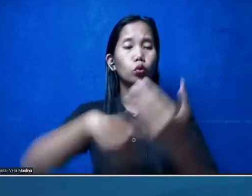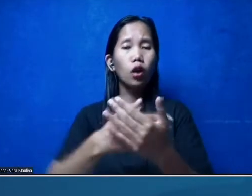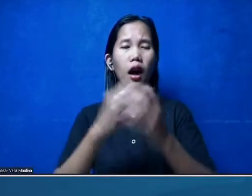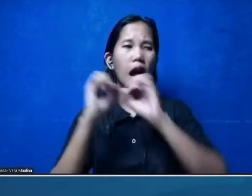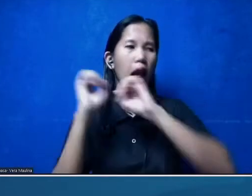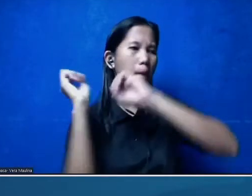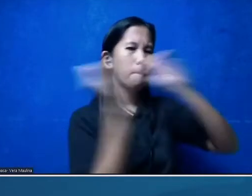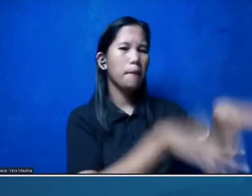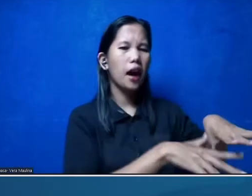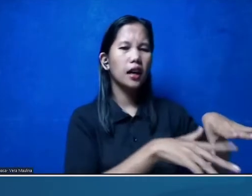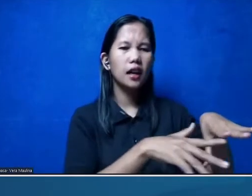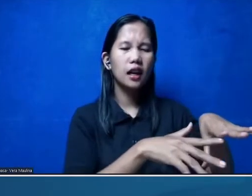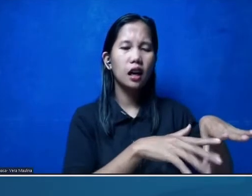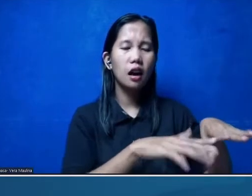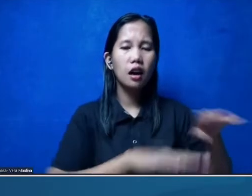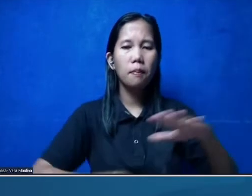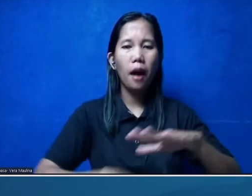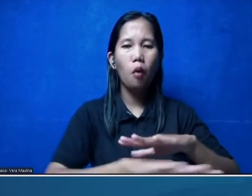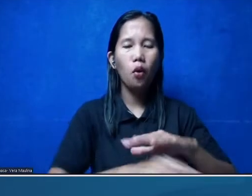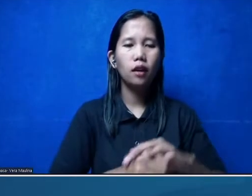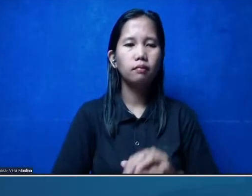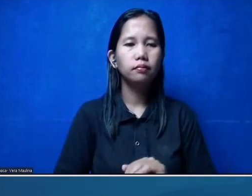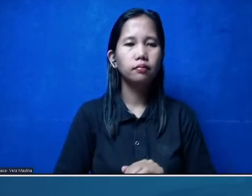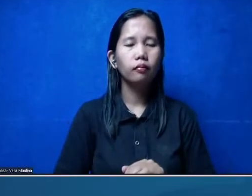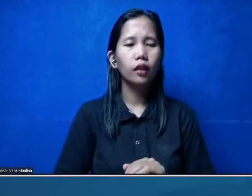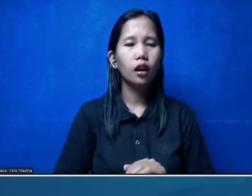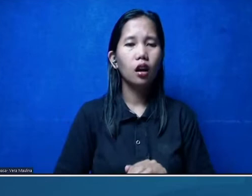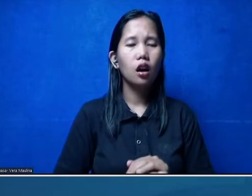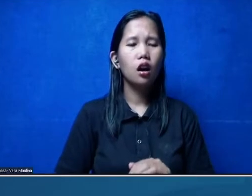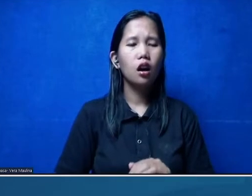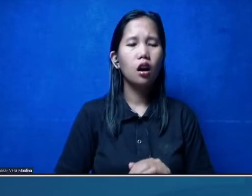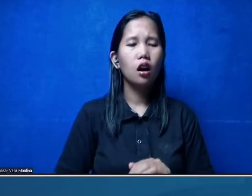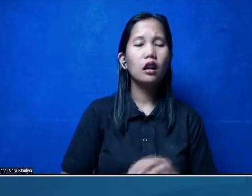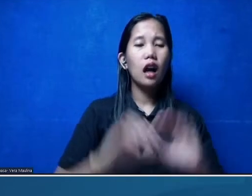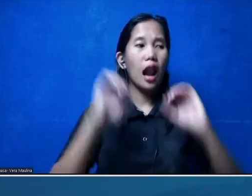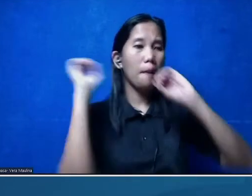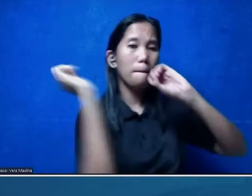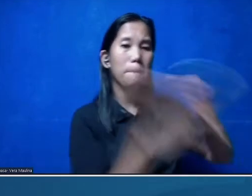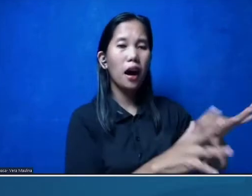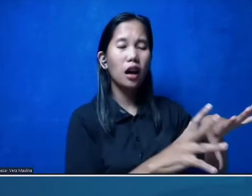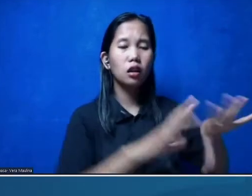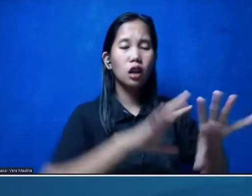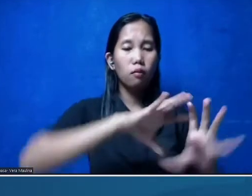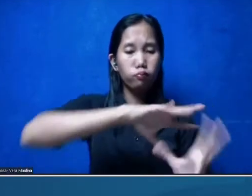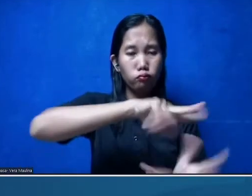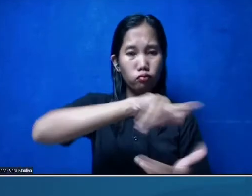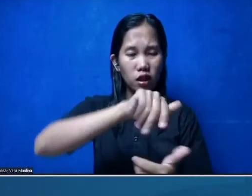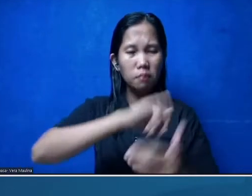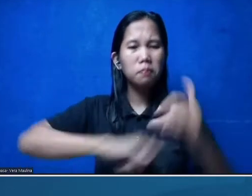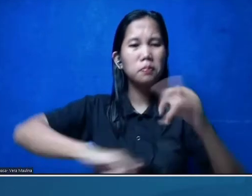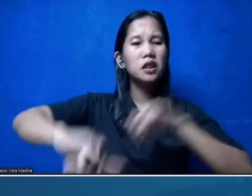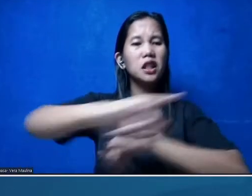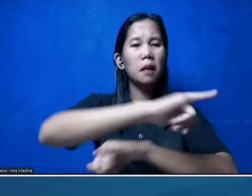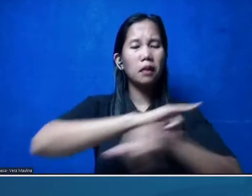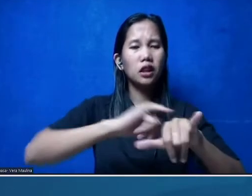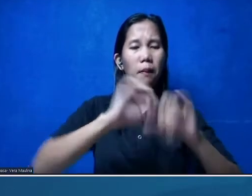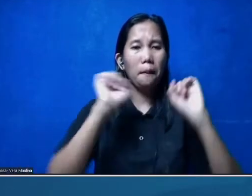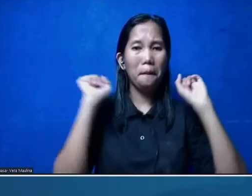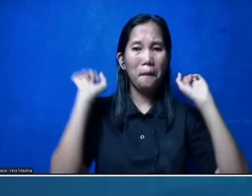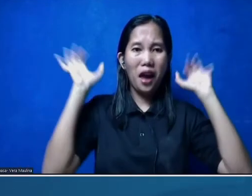malaikat-malaikat di di dalam Wahyu 12 ayat 4 dikatakan malaikat-malaikat itu ada